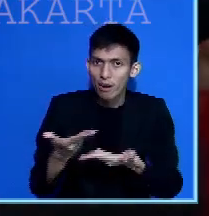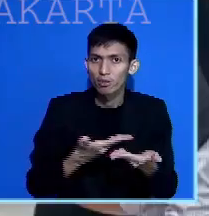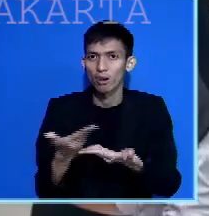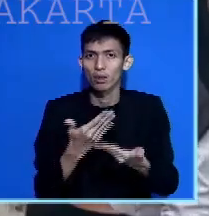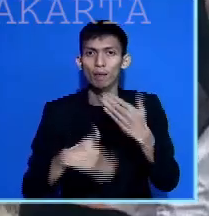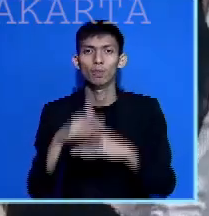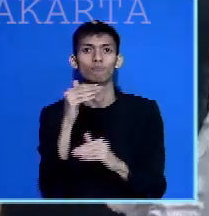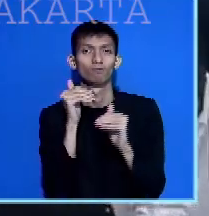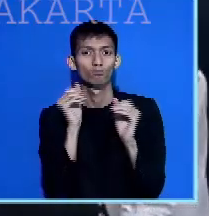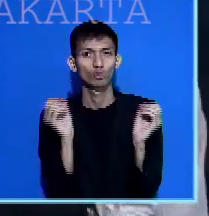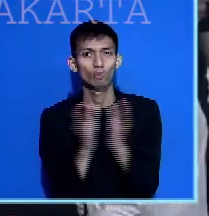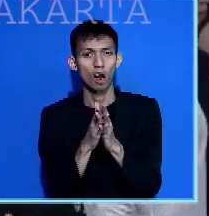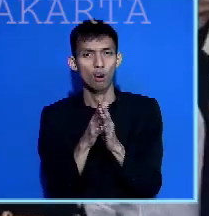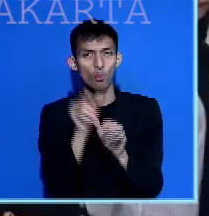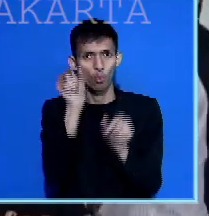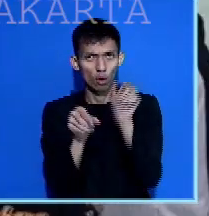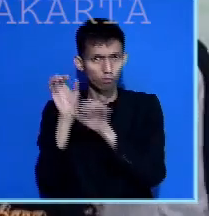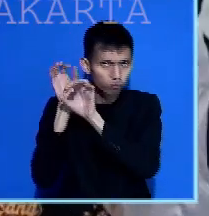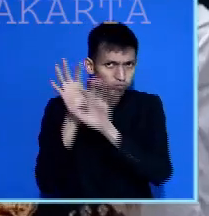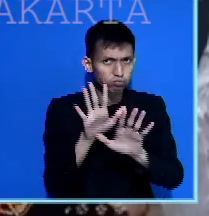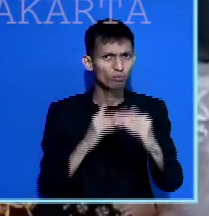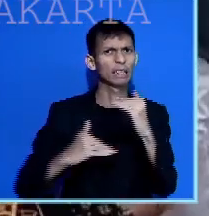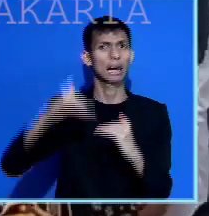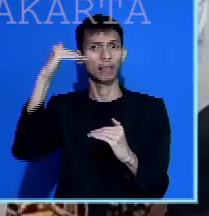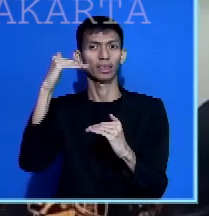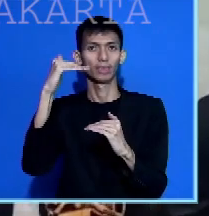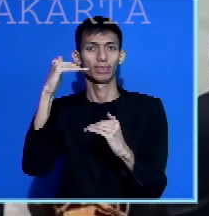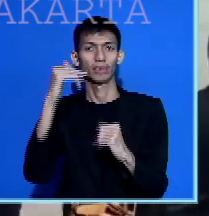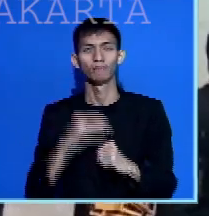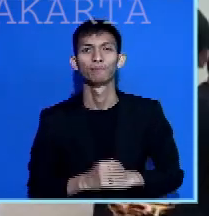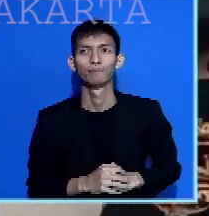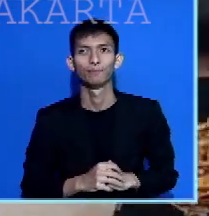jumlah kunjungan wisatawan dapat terus meningkat. Demikian dari Gunung Kidul, Aditya Putratama melaporkan.